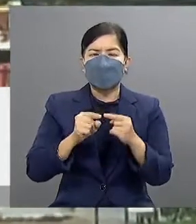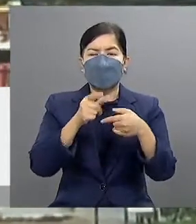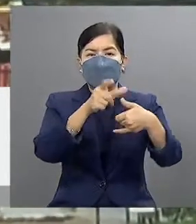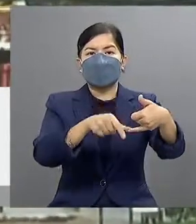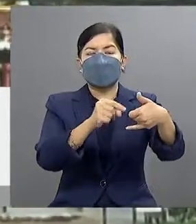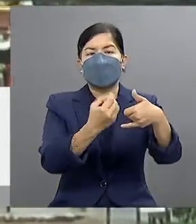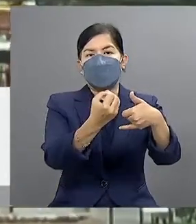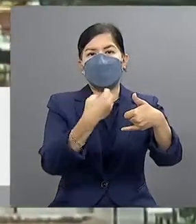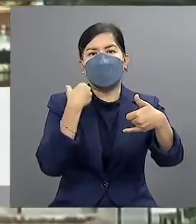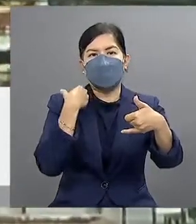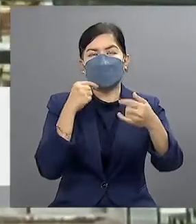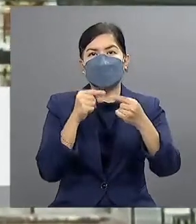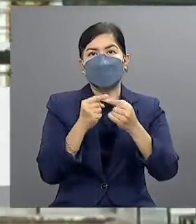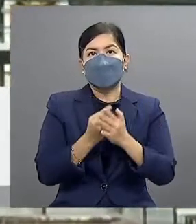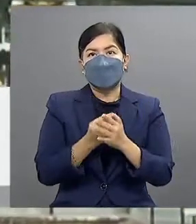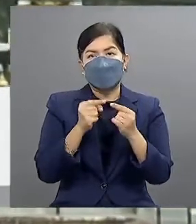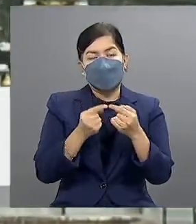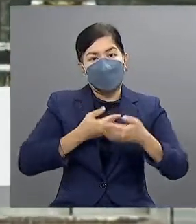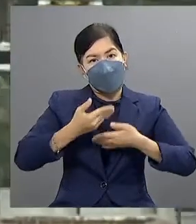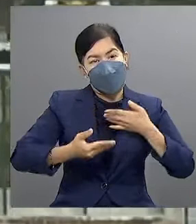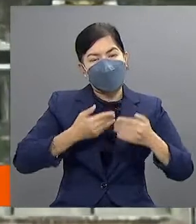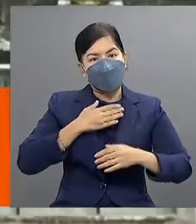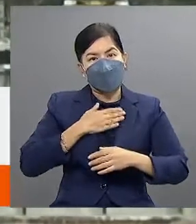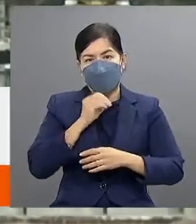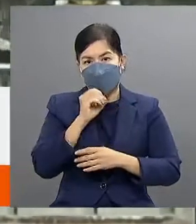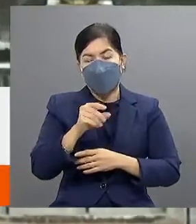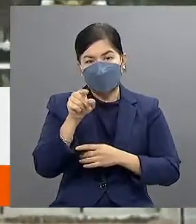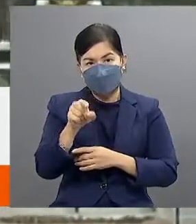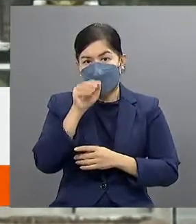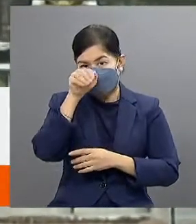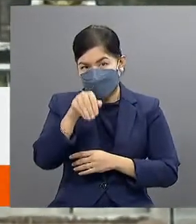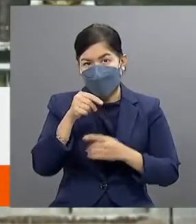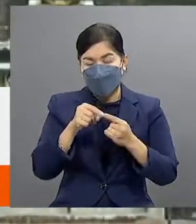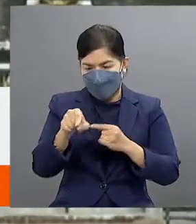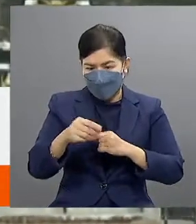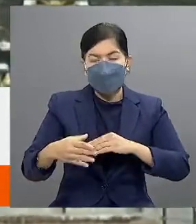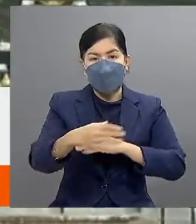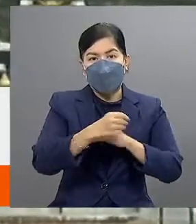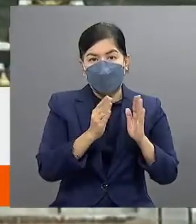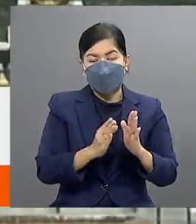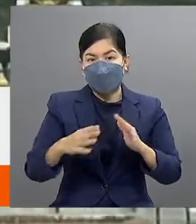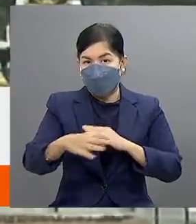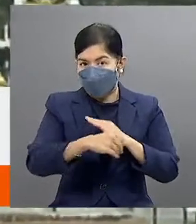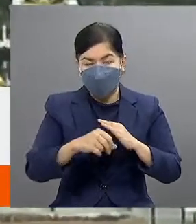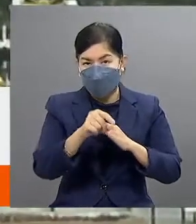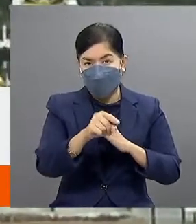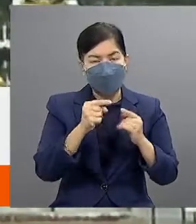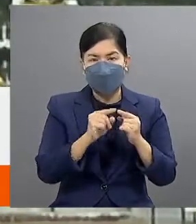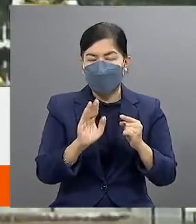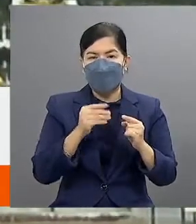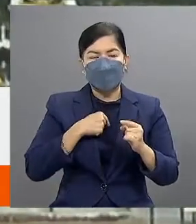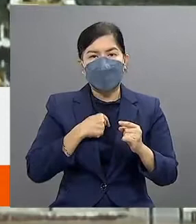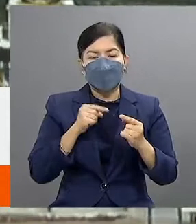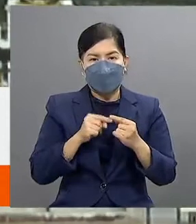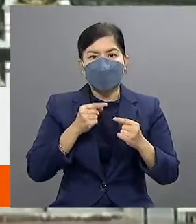านะไม่ใช่ผมหาซื้อช้างช้างขโมยผมมาต้องมาตามก็เลยตกลงกัน